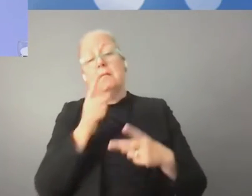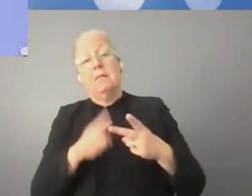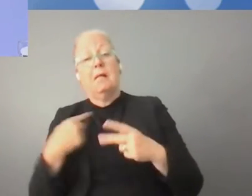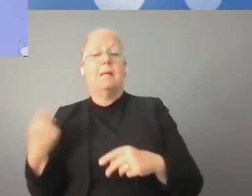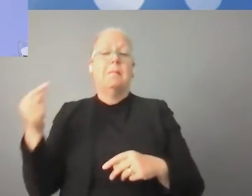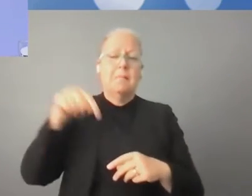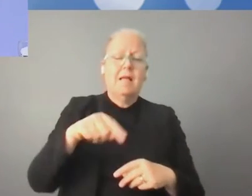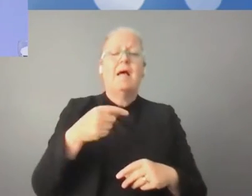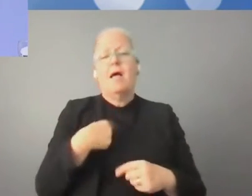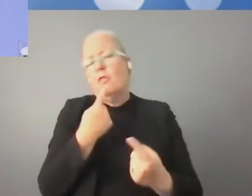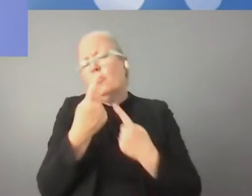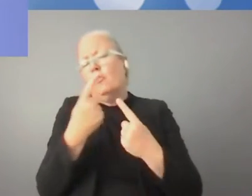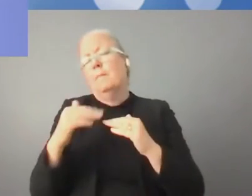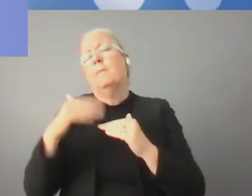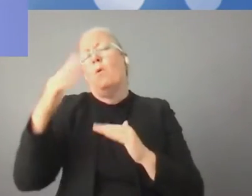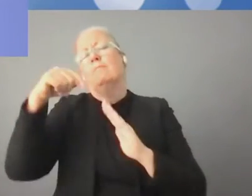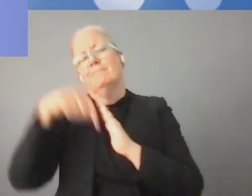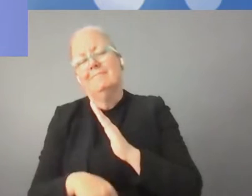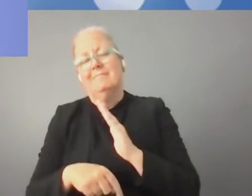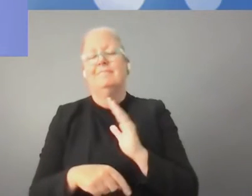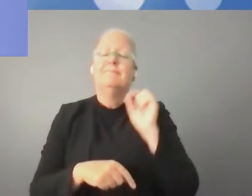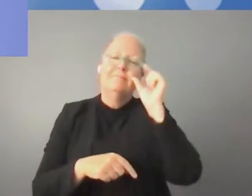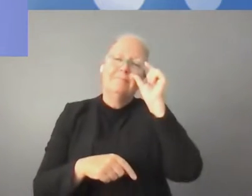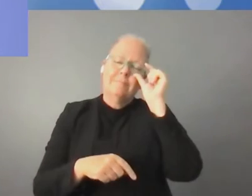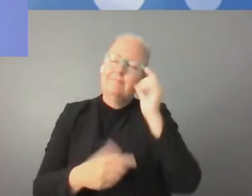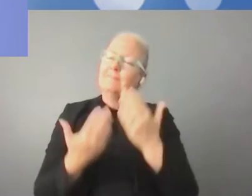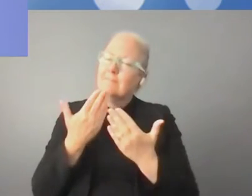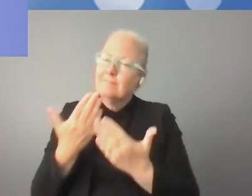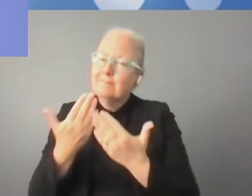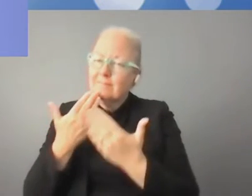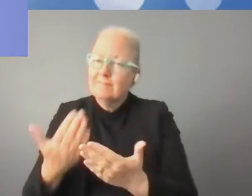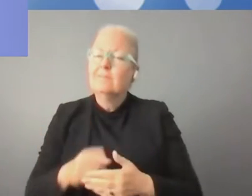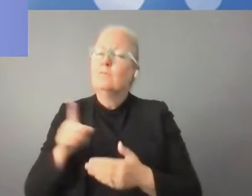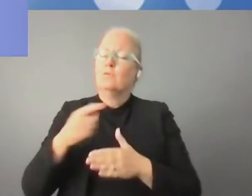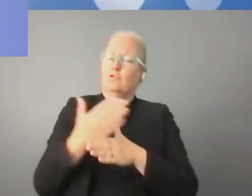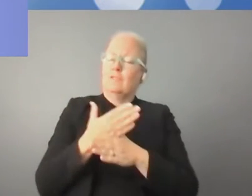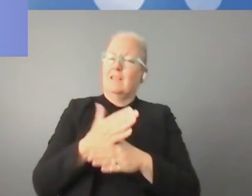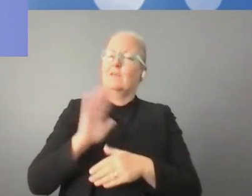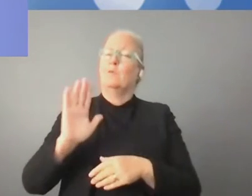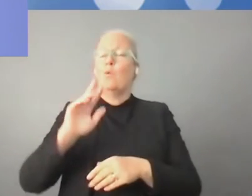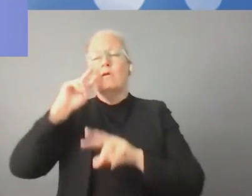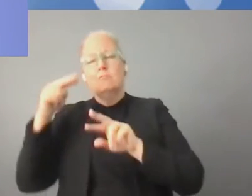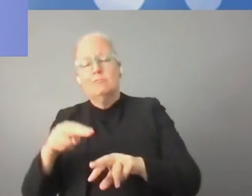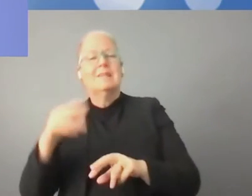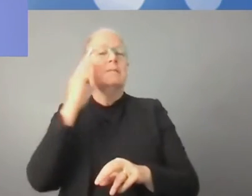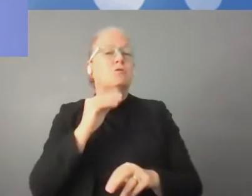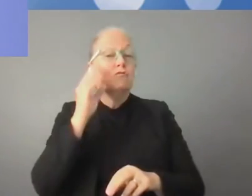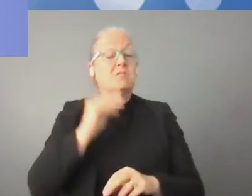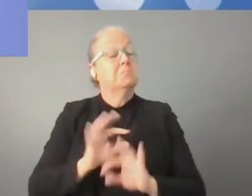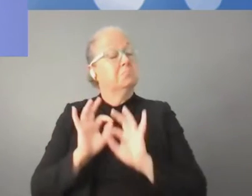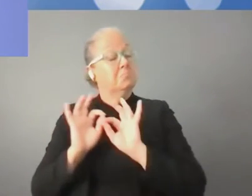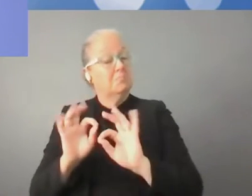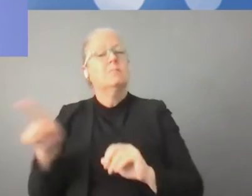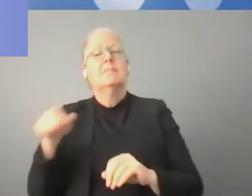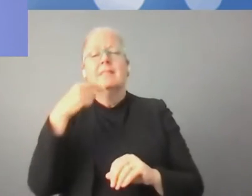глобальном мировом соглашении, Global Digital Compact. Я чуть побольше расскажу об этом во